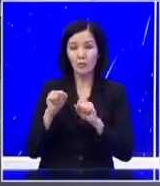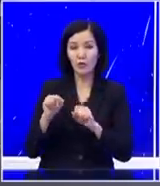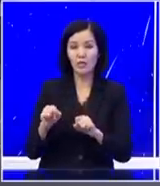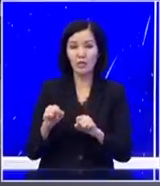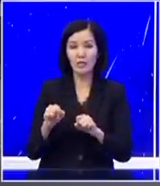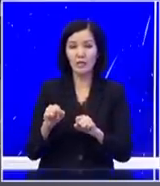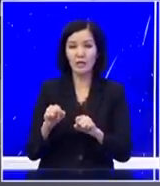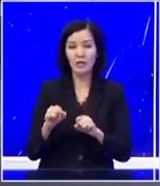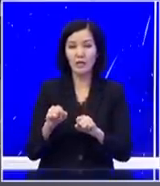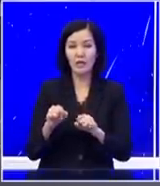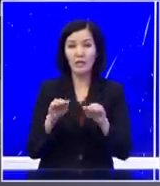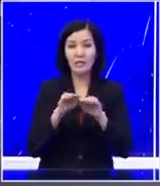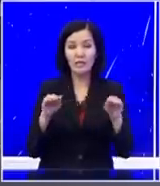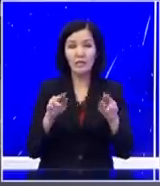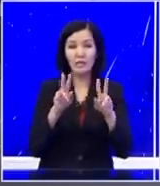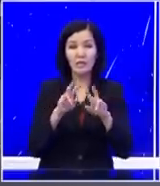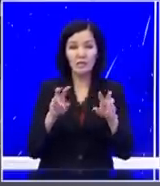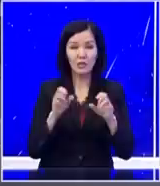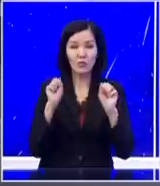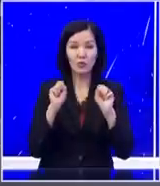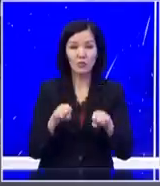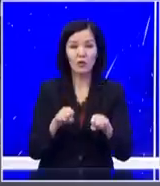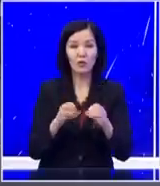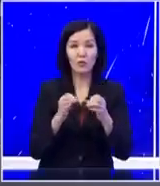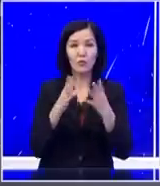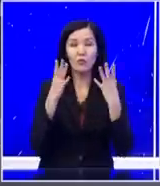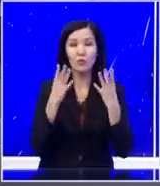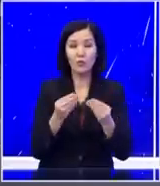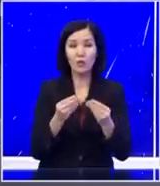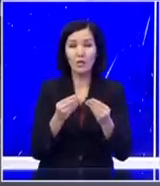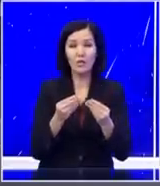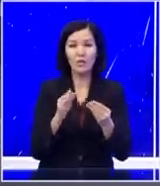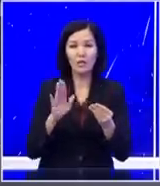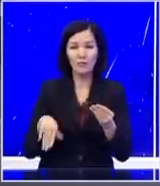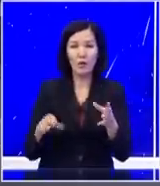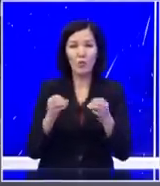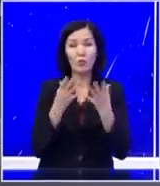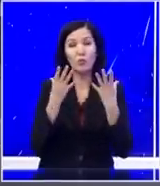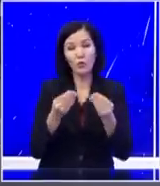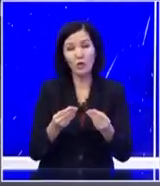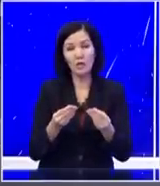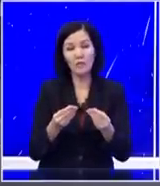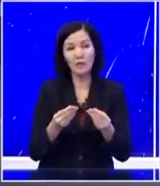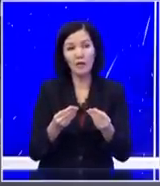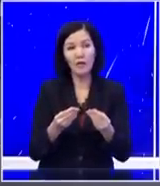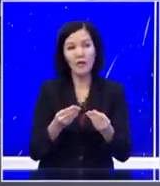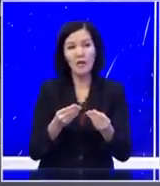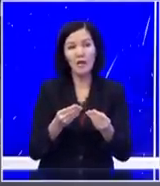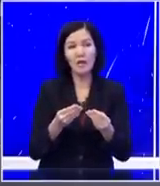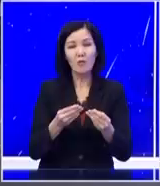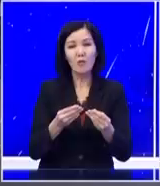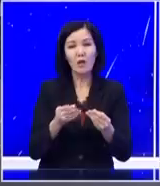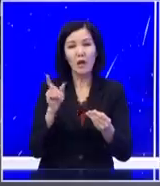апреледетеді. Ол иммунитет дейді 14 күнден кейін шығама, 10 күнден кейін адам қазды организмге